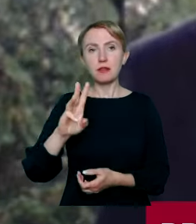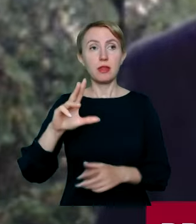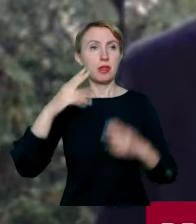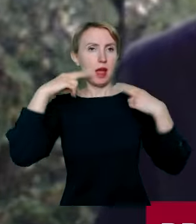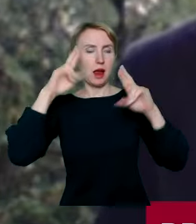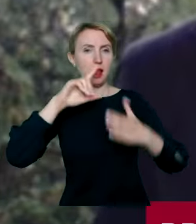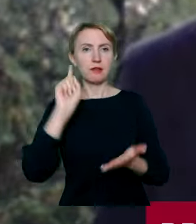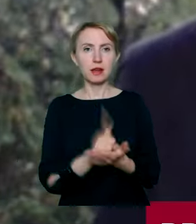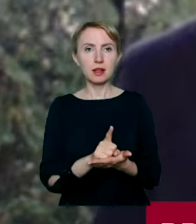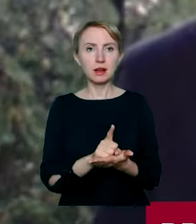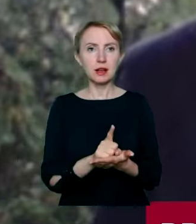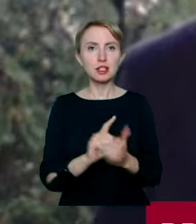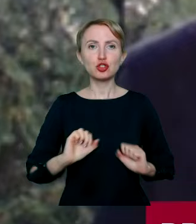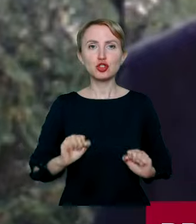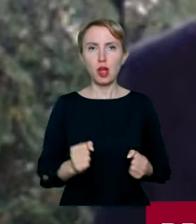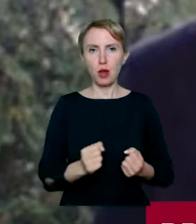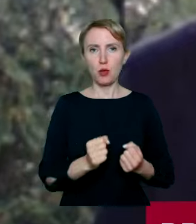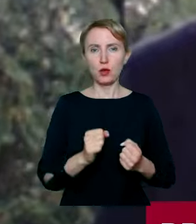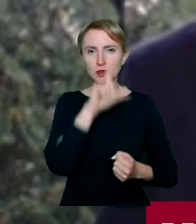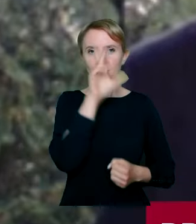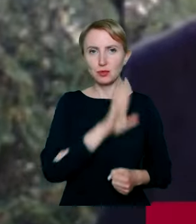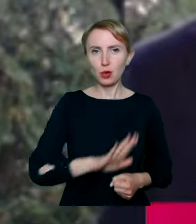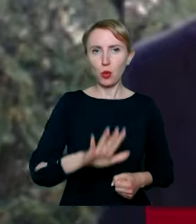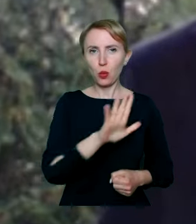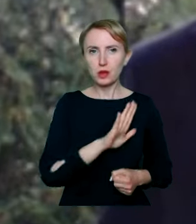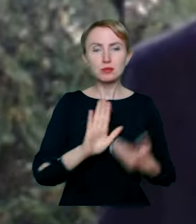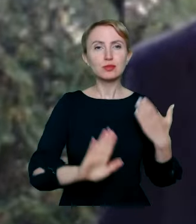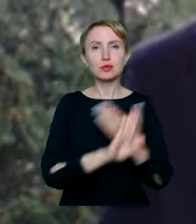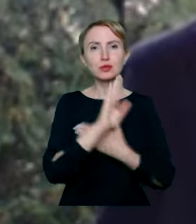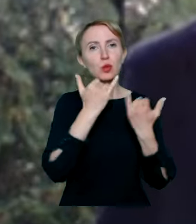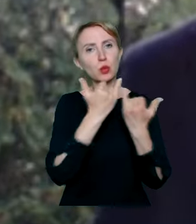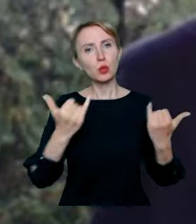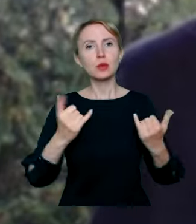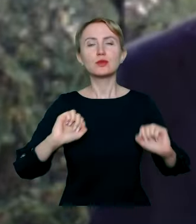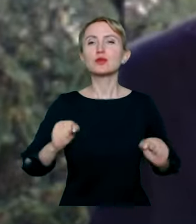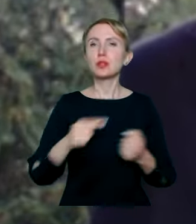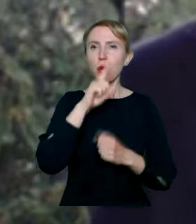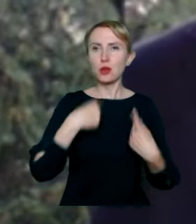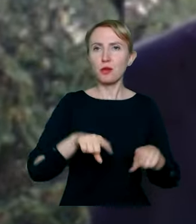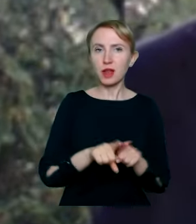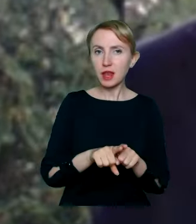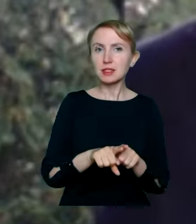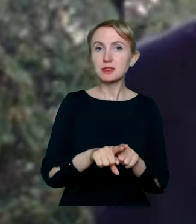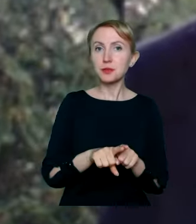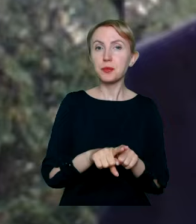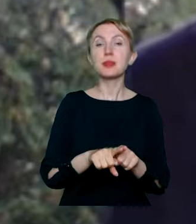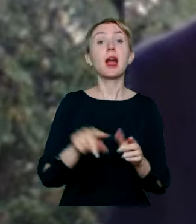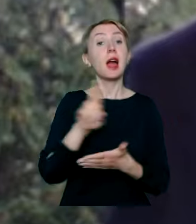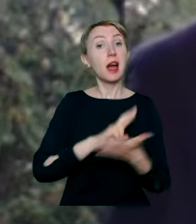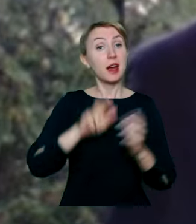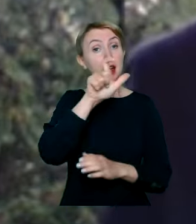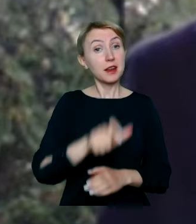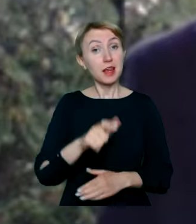wygrał działacz społeczny, przedstawiciel różnych ruchów obywatelskich, przy tym radny, powiedział,